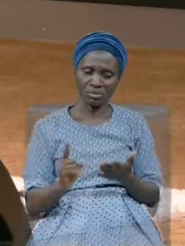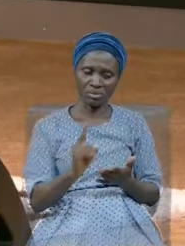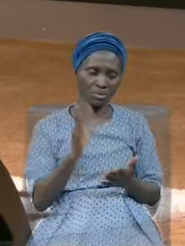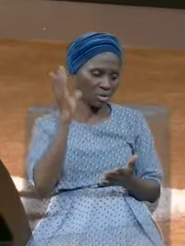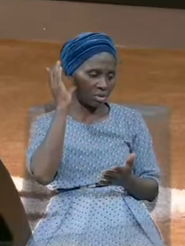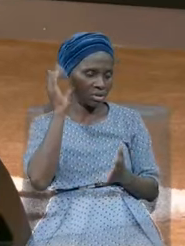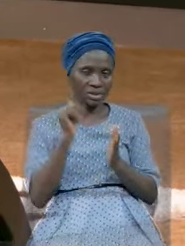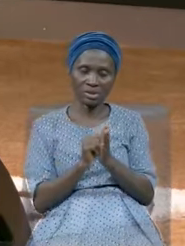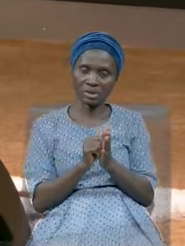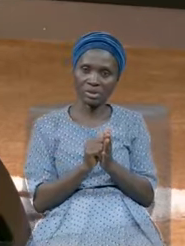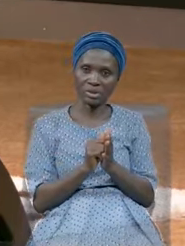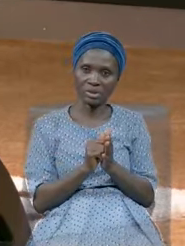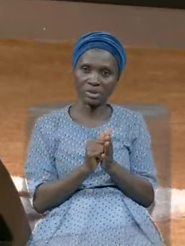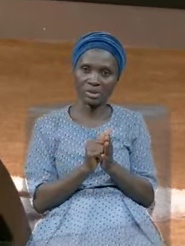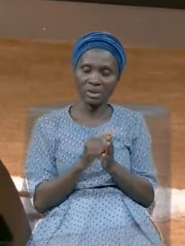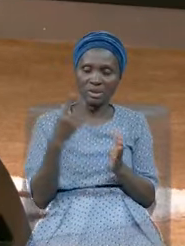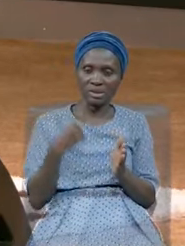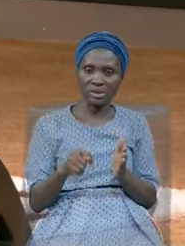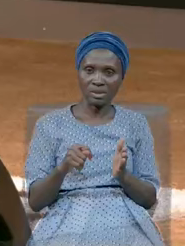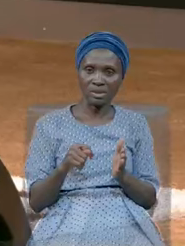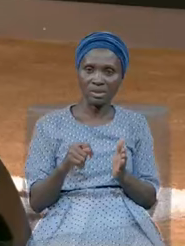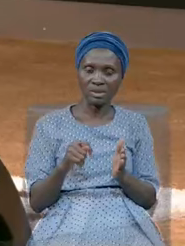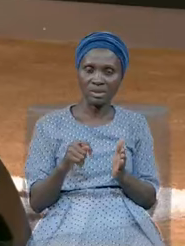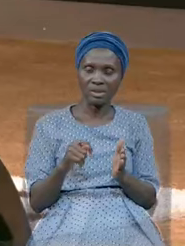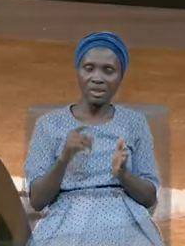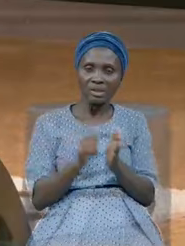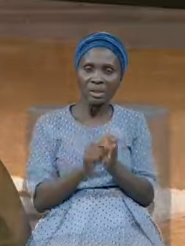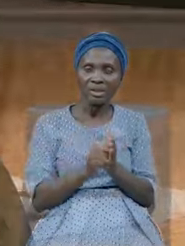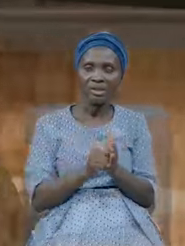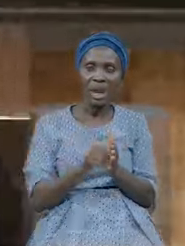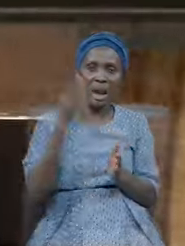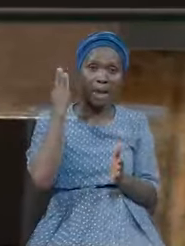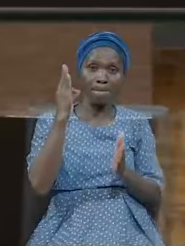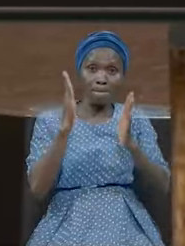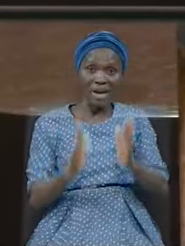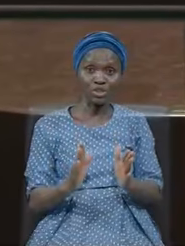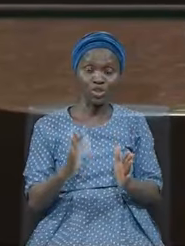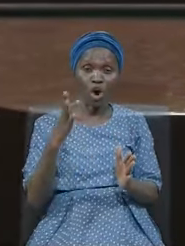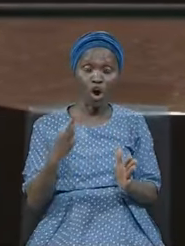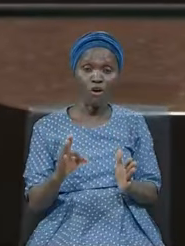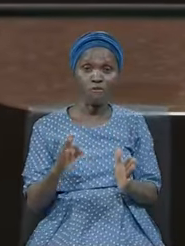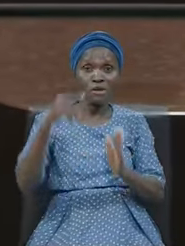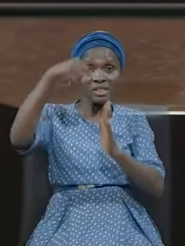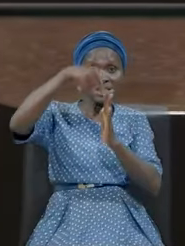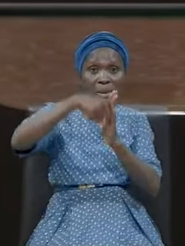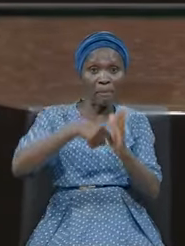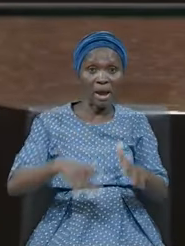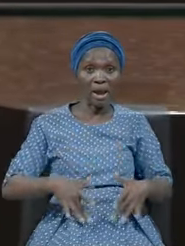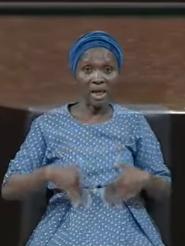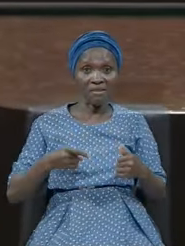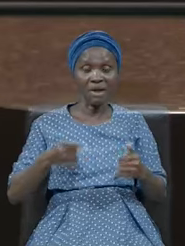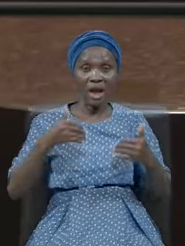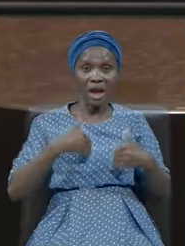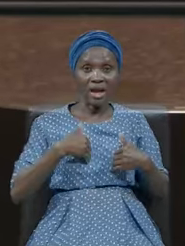appris que diè de la vie profonde que euh